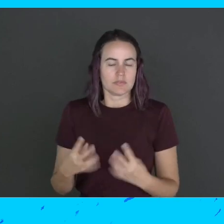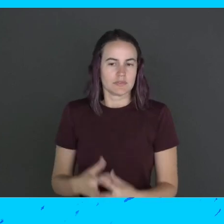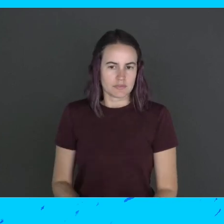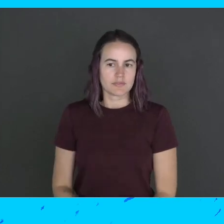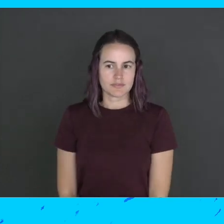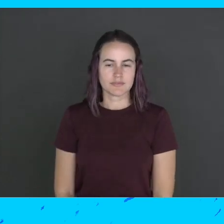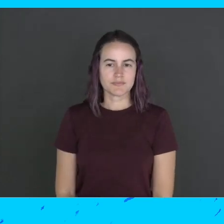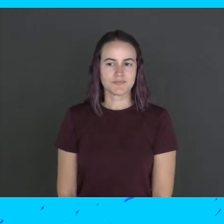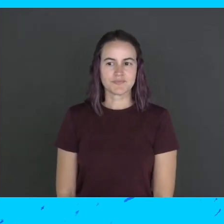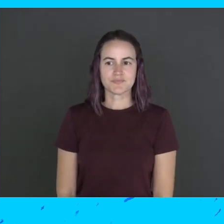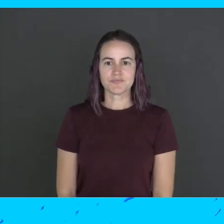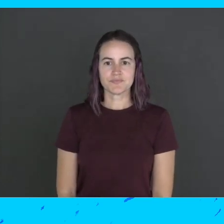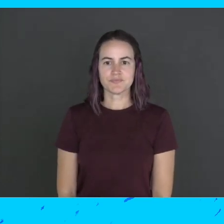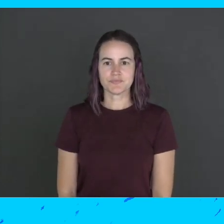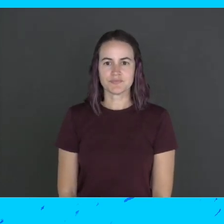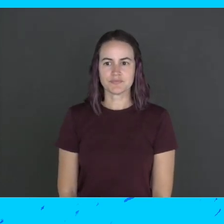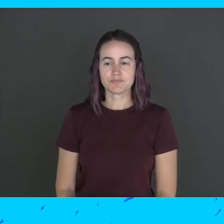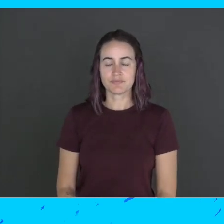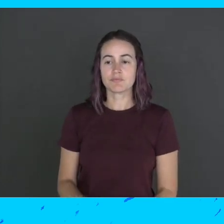d'avoir les adolescents